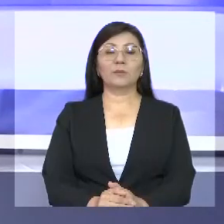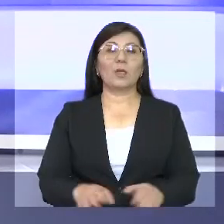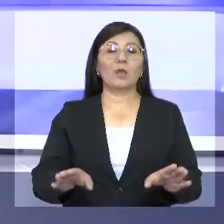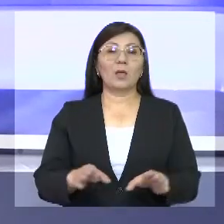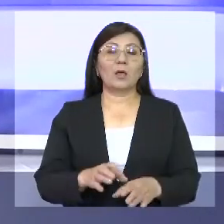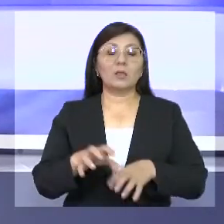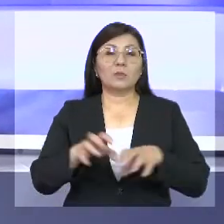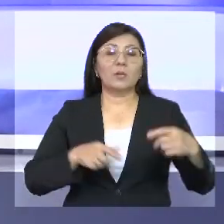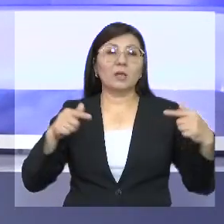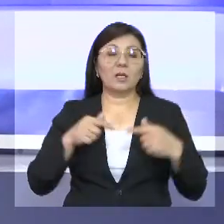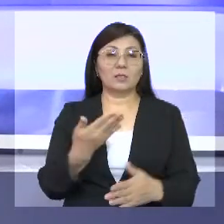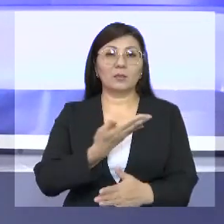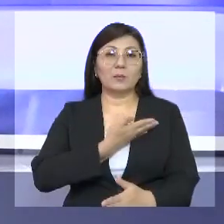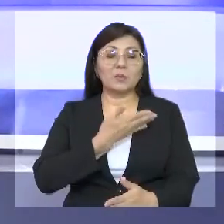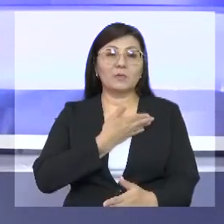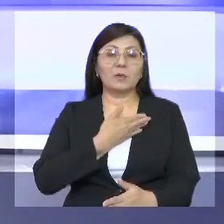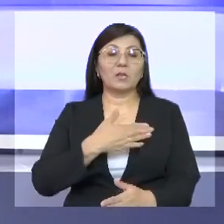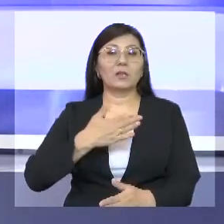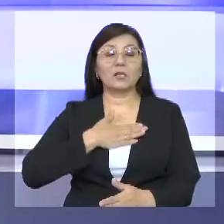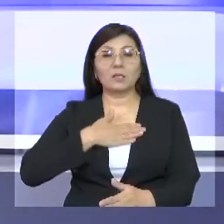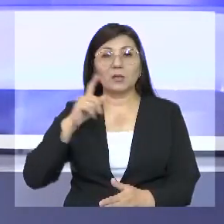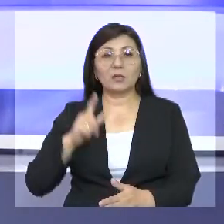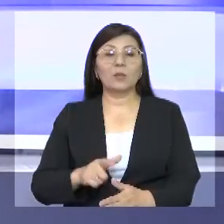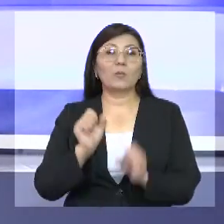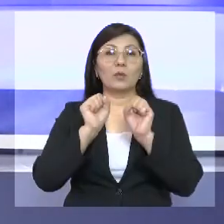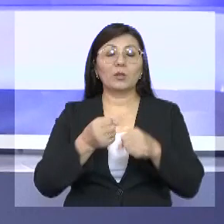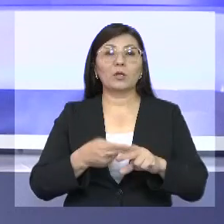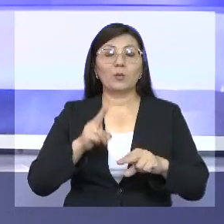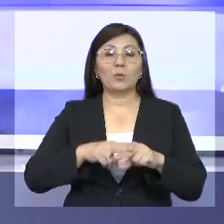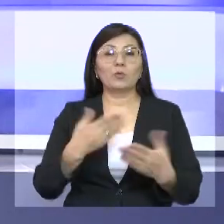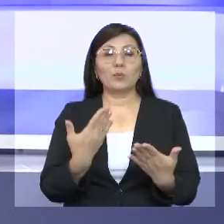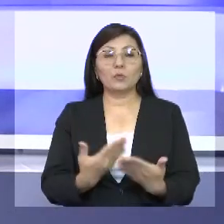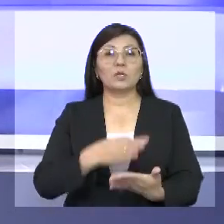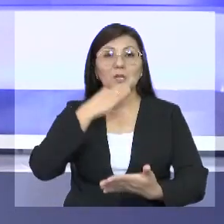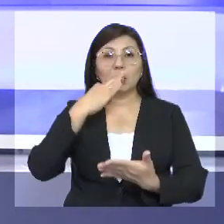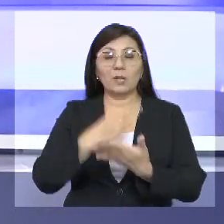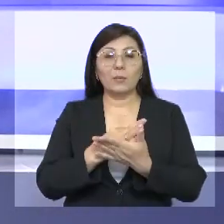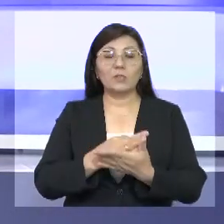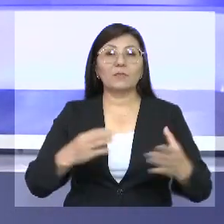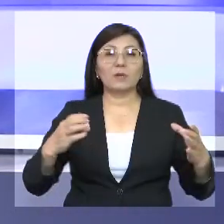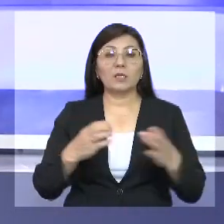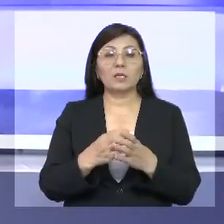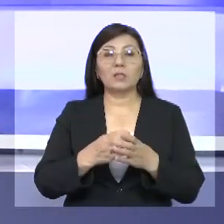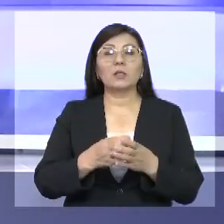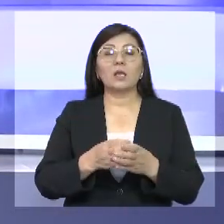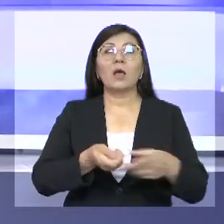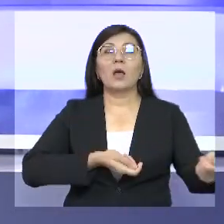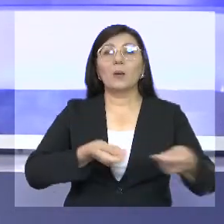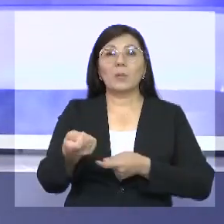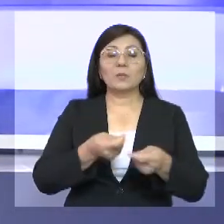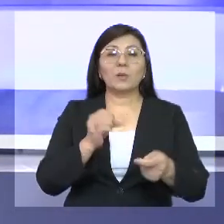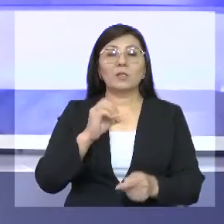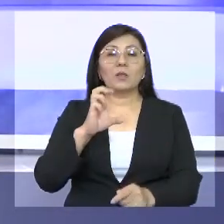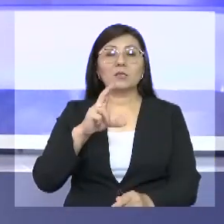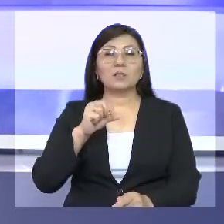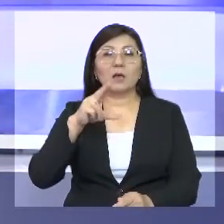Сыбайлас жемқорлыққа қарсы тұрғыңыз келсе, ерікті бола аласыз. Бүгін осы салаға жауапты облыстық департамент басшысы Есқали Саламатов